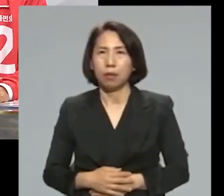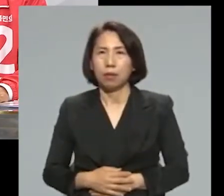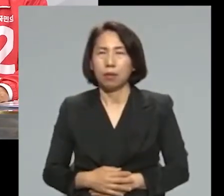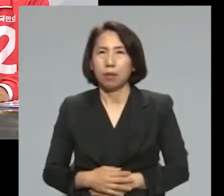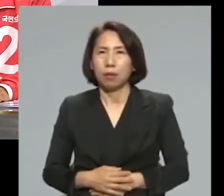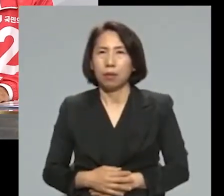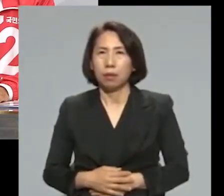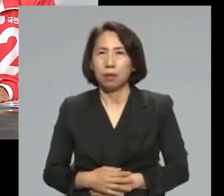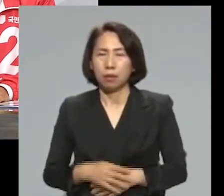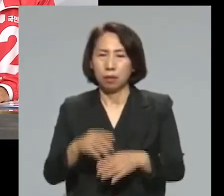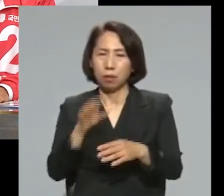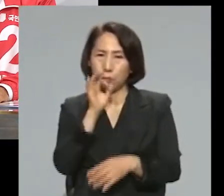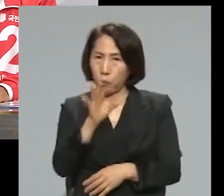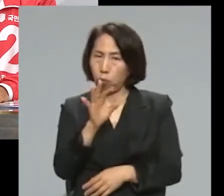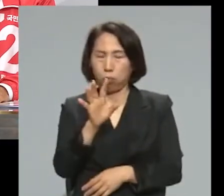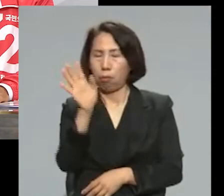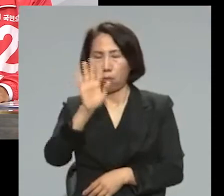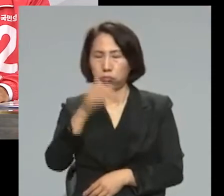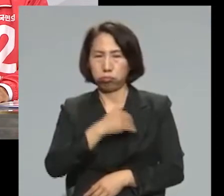불가능한 일은 없습니다.